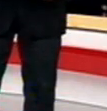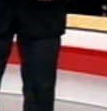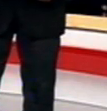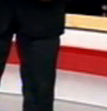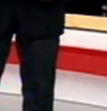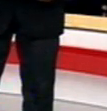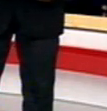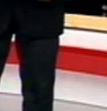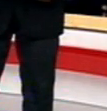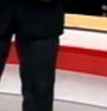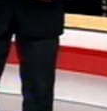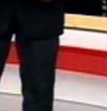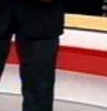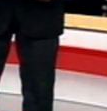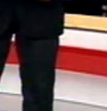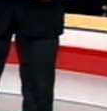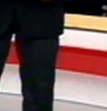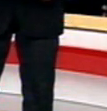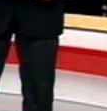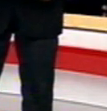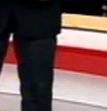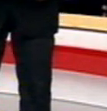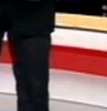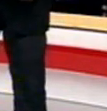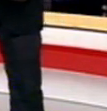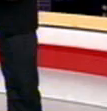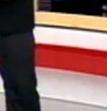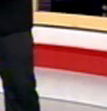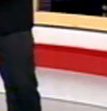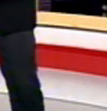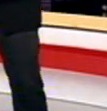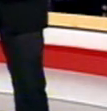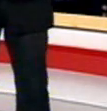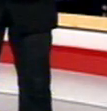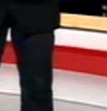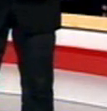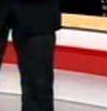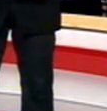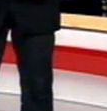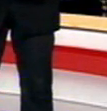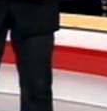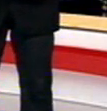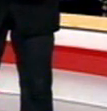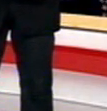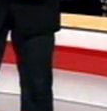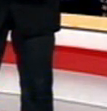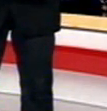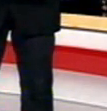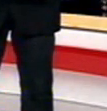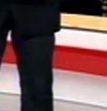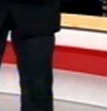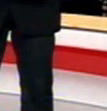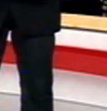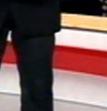Assalamualaikum dan salam 1 Malaysia antara paparan utama malam ini jawatankuasa kira-kira Wang negara P